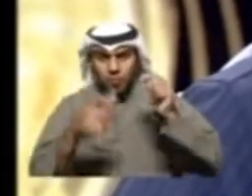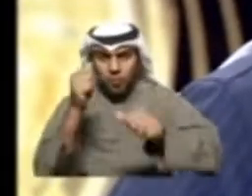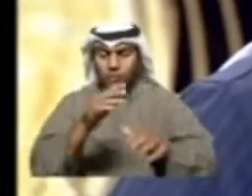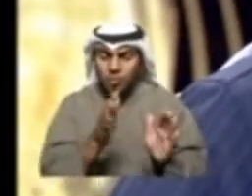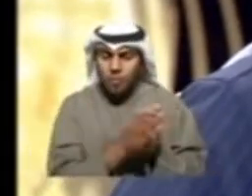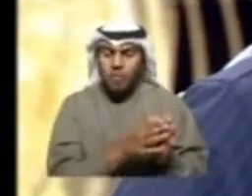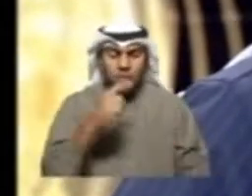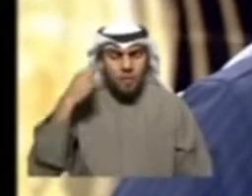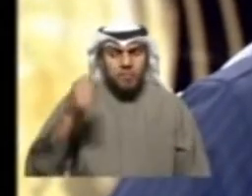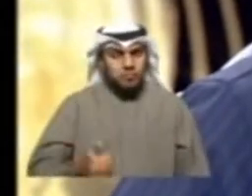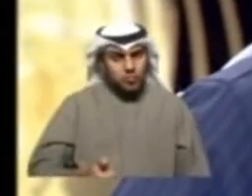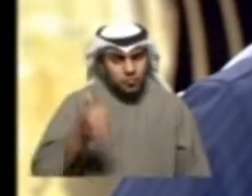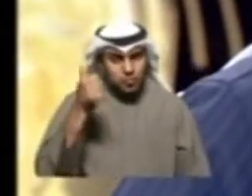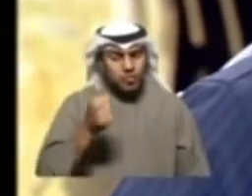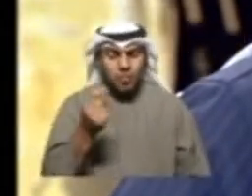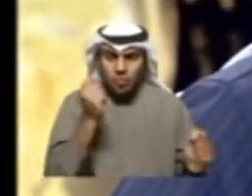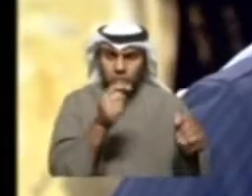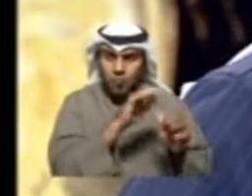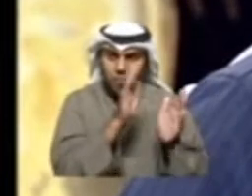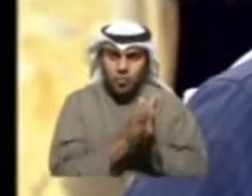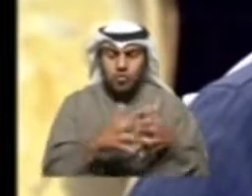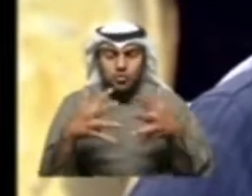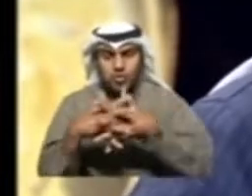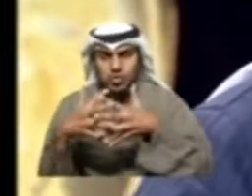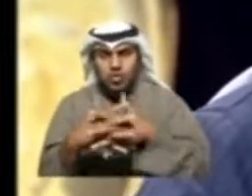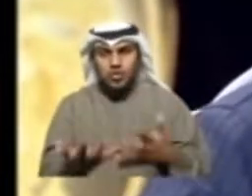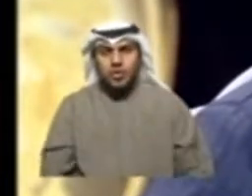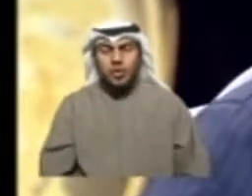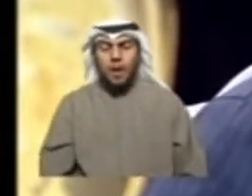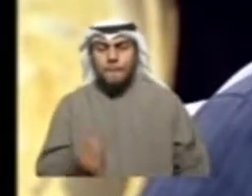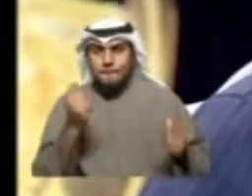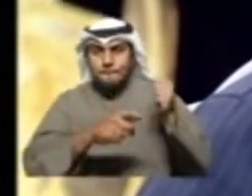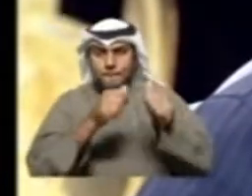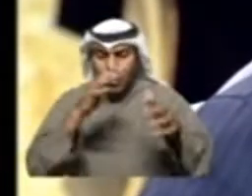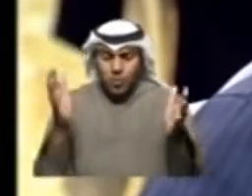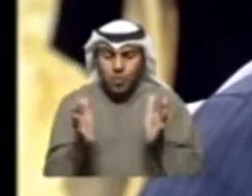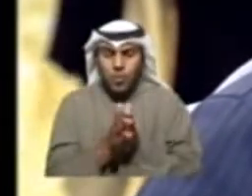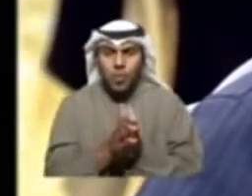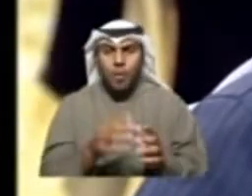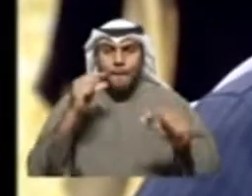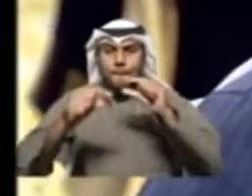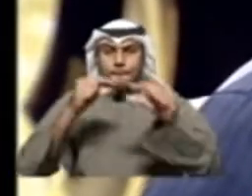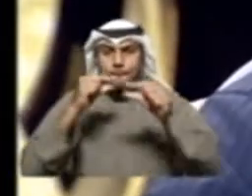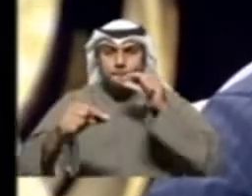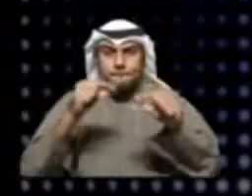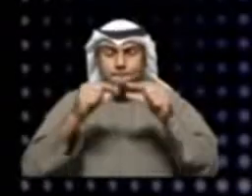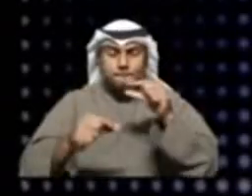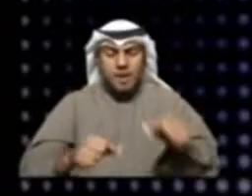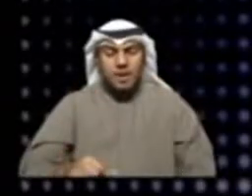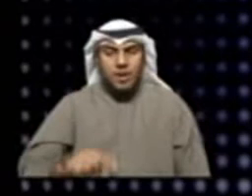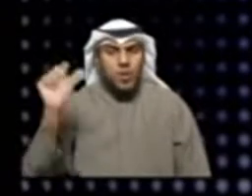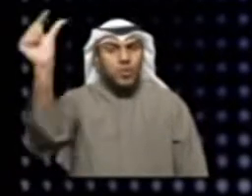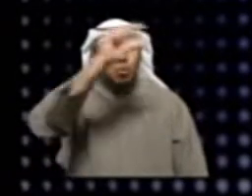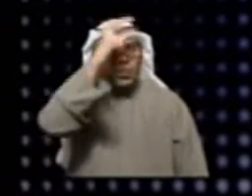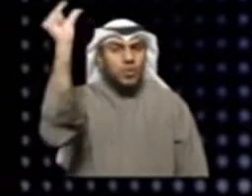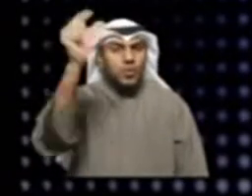أو المتأمل جمعها من خلال الشركات. خاصة أستاذ الفاضل بأن البنك الدولي هو الضامن